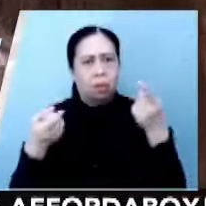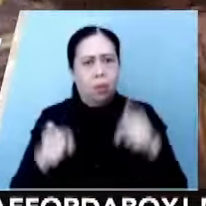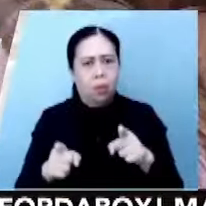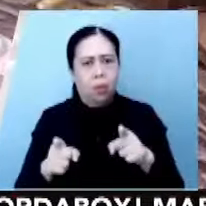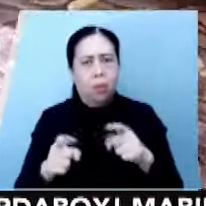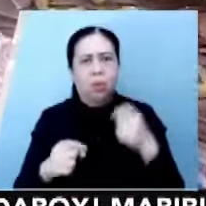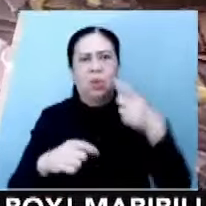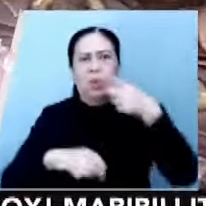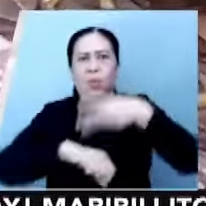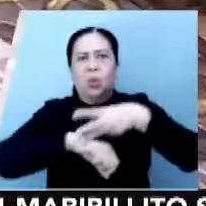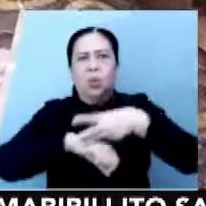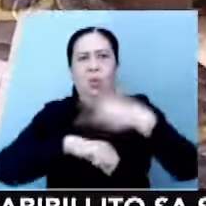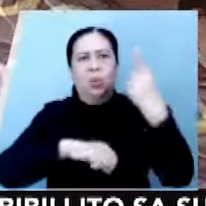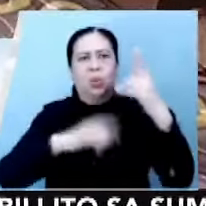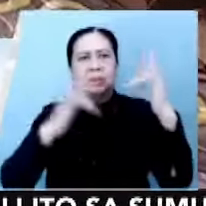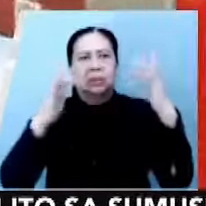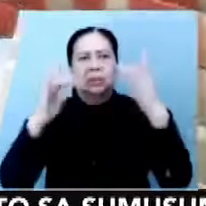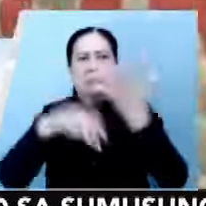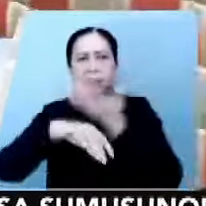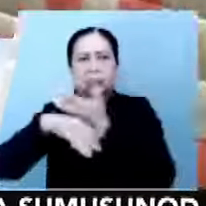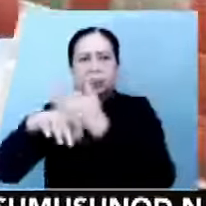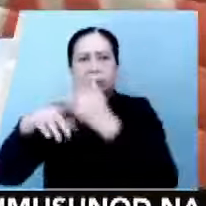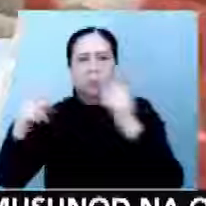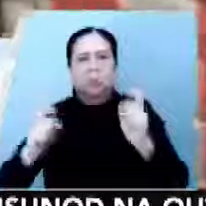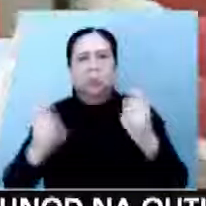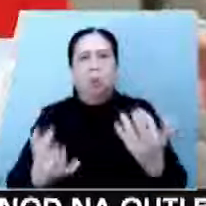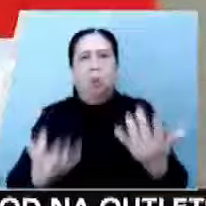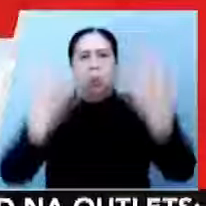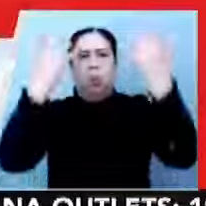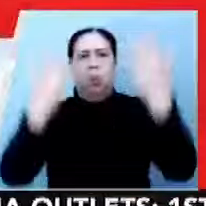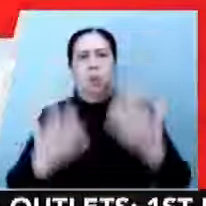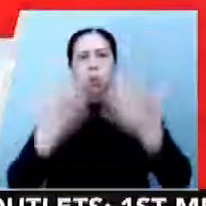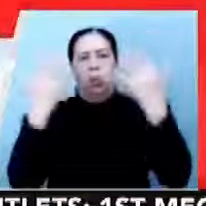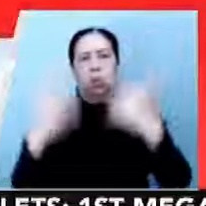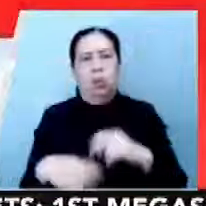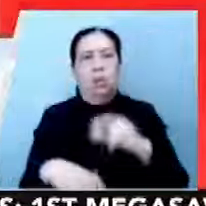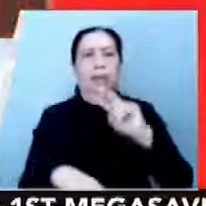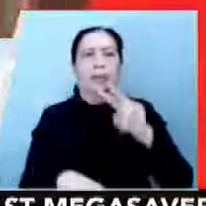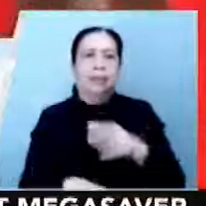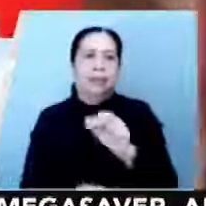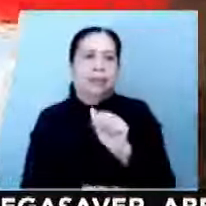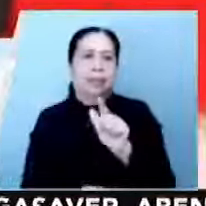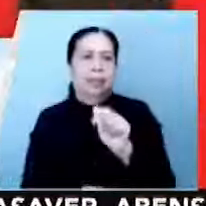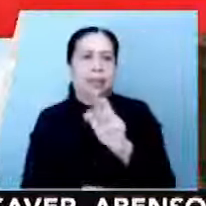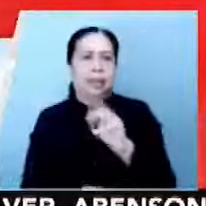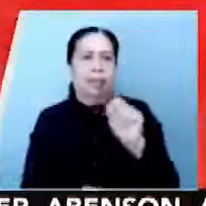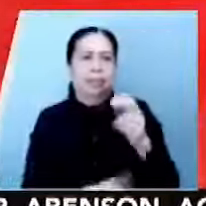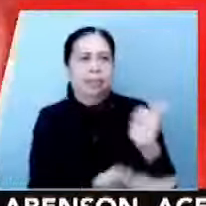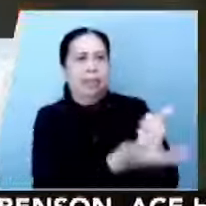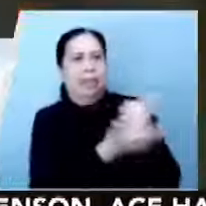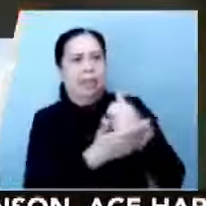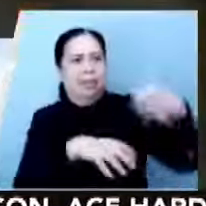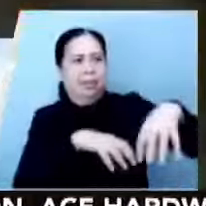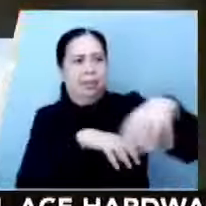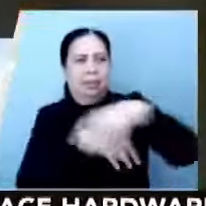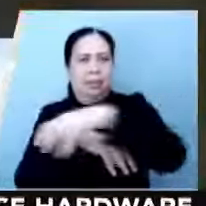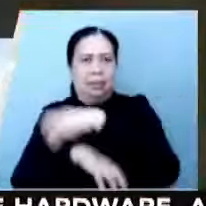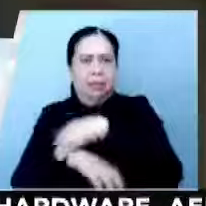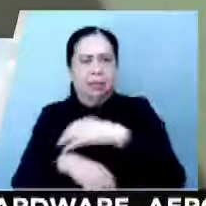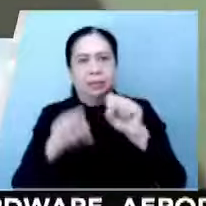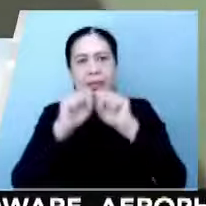yun nandun, kaya bigla na pong lumayab. Umabot sa second alarm o humingi na ng tulong sa mga kalapit na fire station ng Caloocan